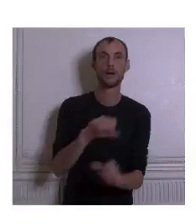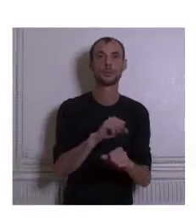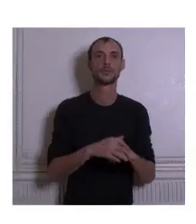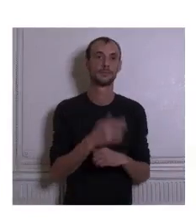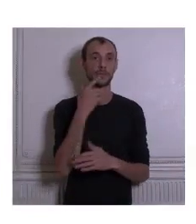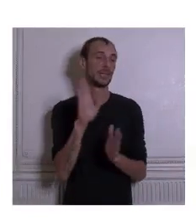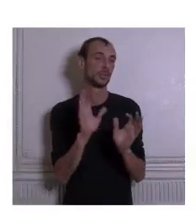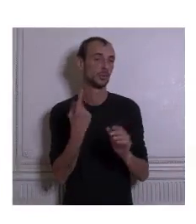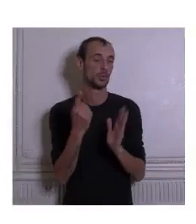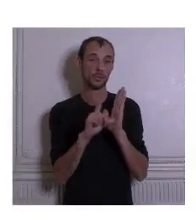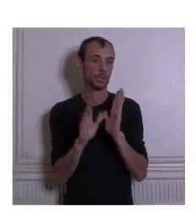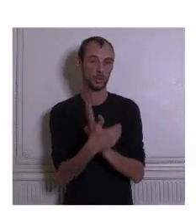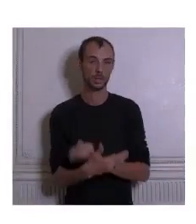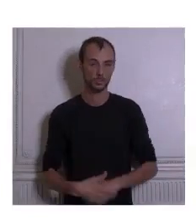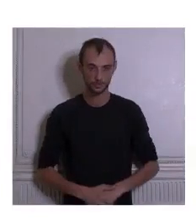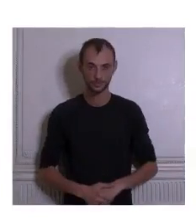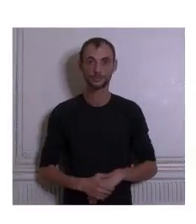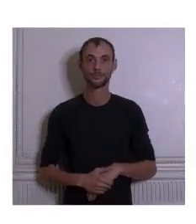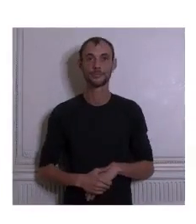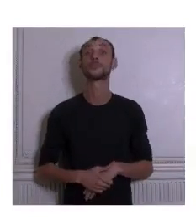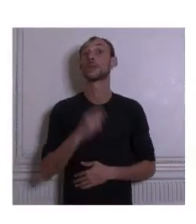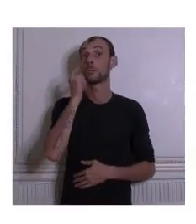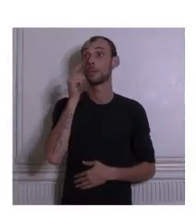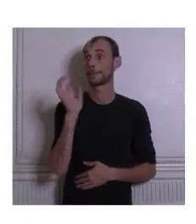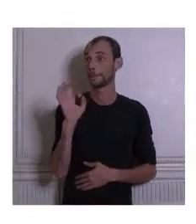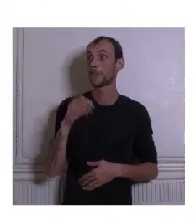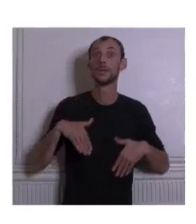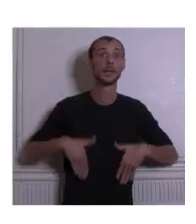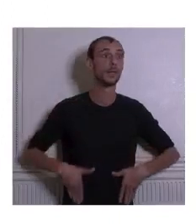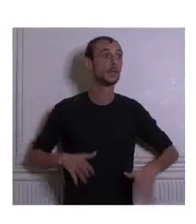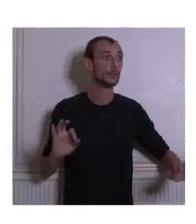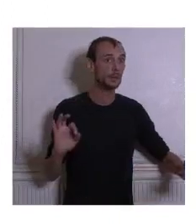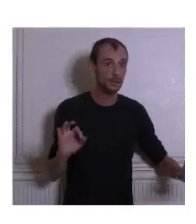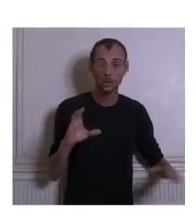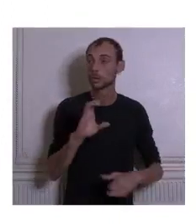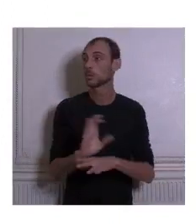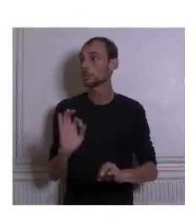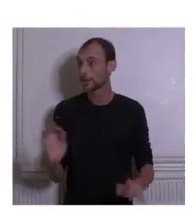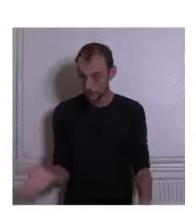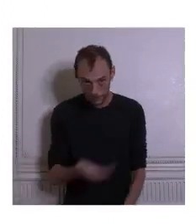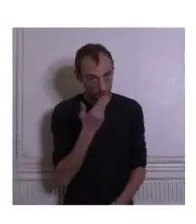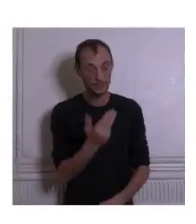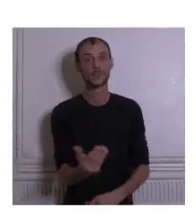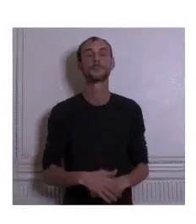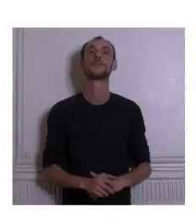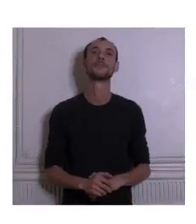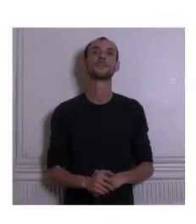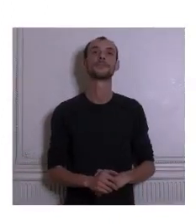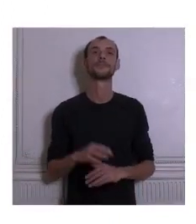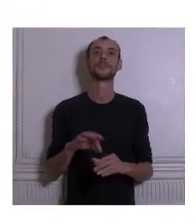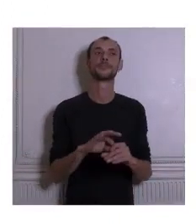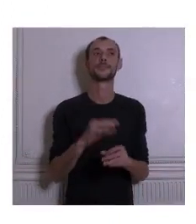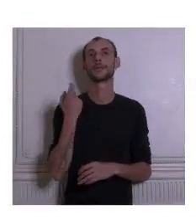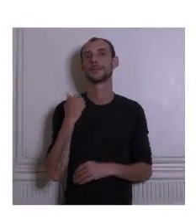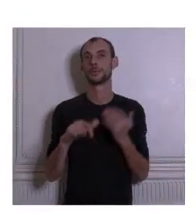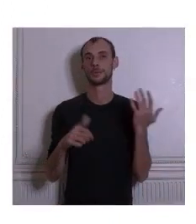Délibération numéro 14, convention de partenariat artistique entre la compagnie Christine Acid Project et